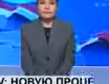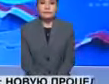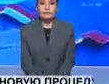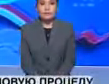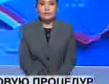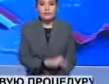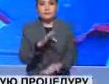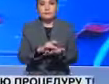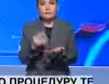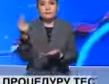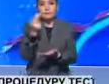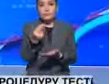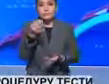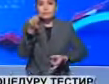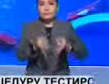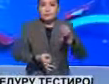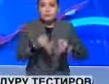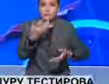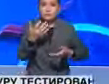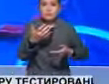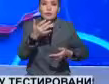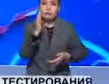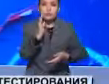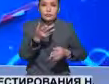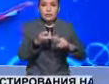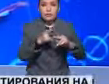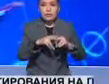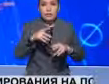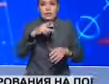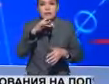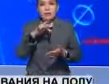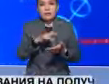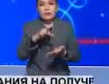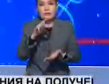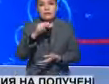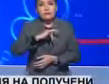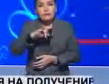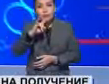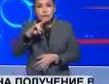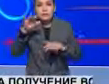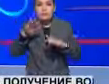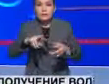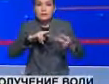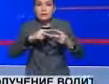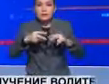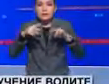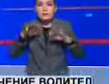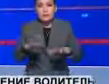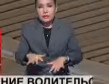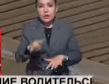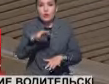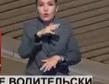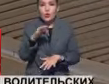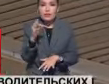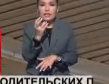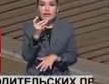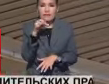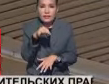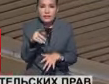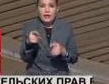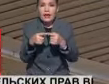В столице продолжается судебное разбирательство между столичным аэропортом Нурсултан Назарбаев и сетью обменных пунктов. Напомню, ТО «Сервис АСТ»